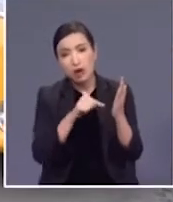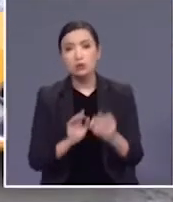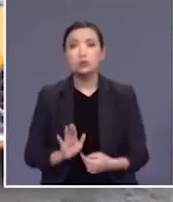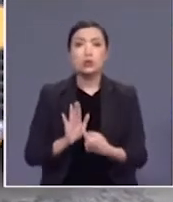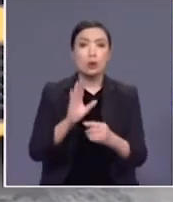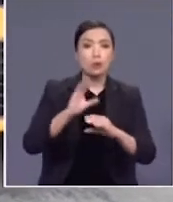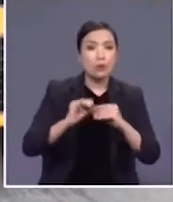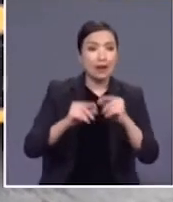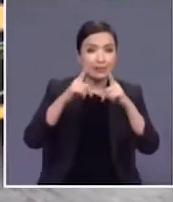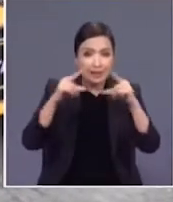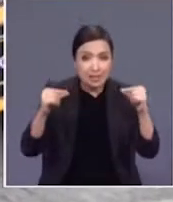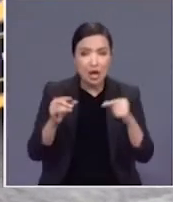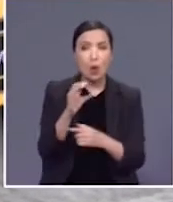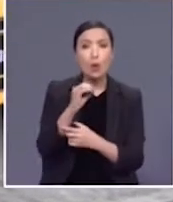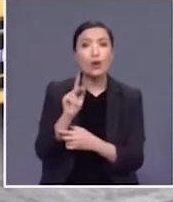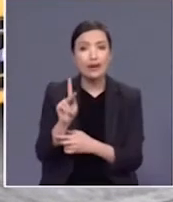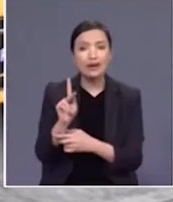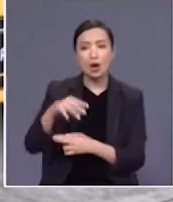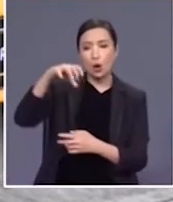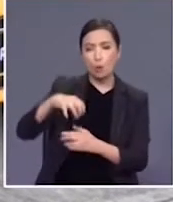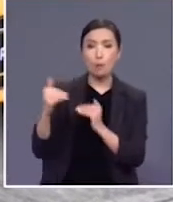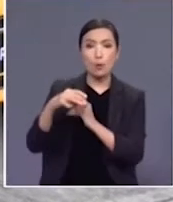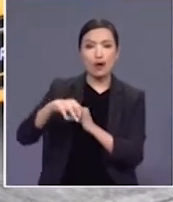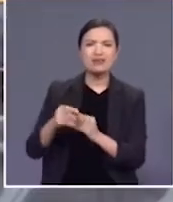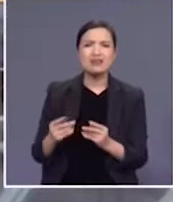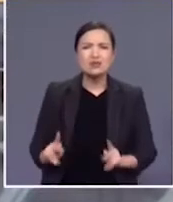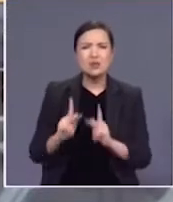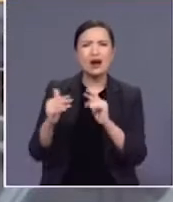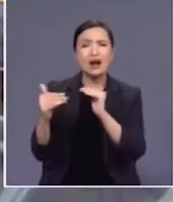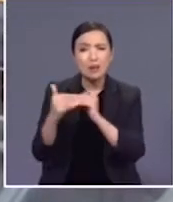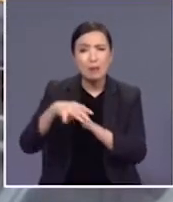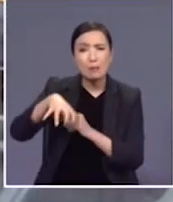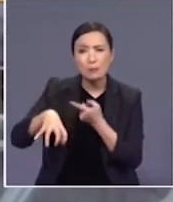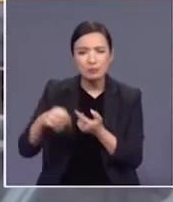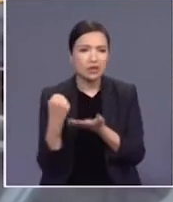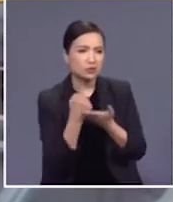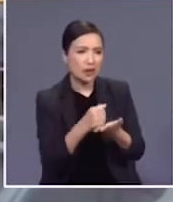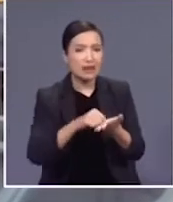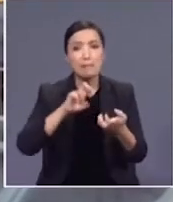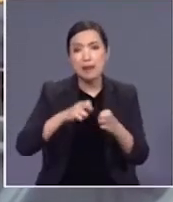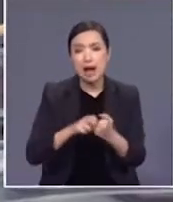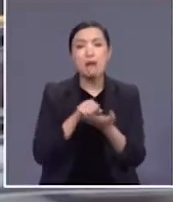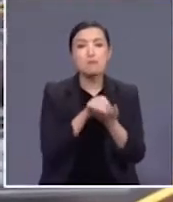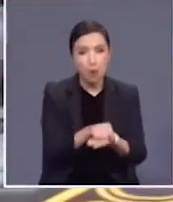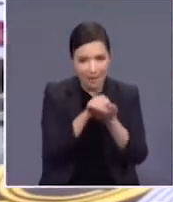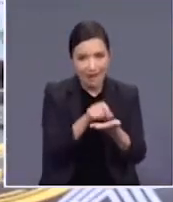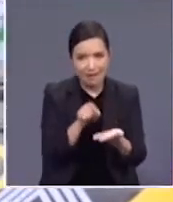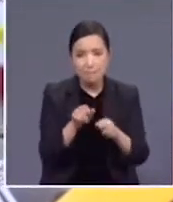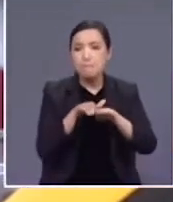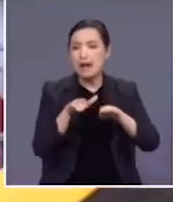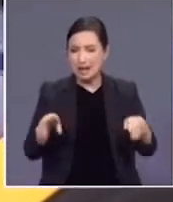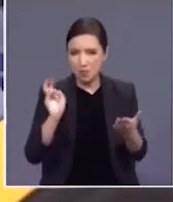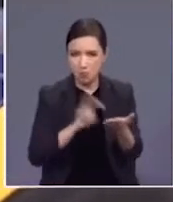การแท็กซี่โอเคอีกเรื่องนะครับของกรมการขนส่งทางบกกระทรวงคมนาคมเพื่อจะแก้ปัญหามาตรฐานในการให้บริการของแท็กซี่ส่